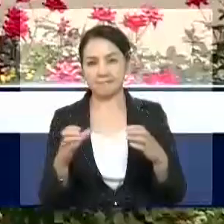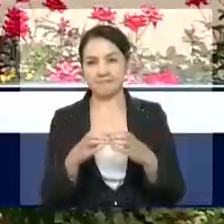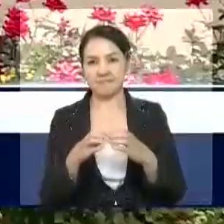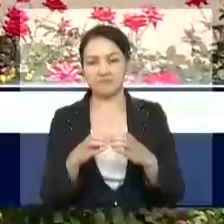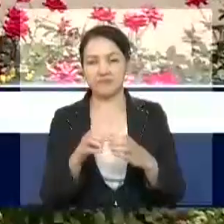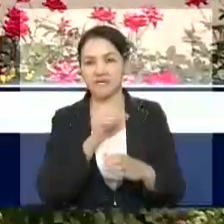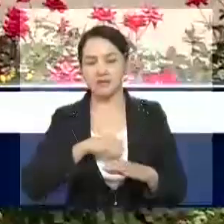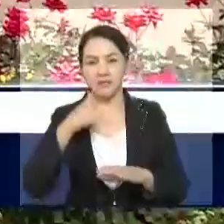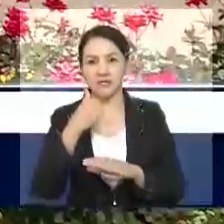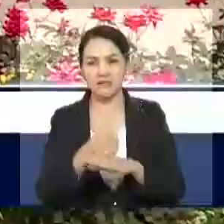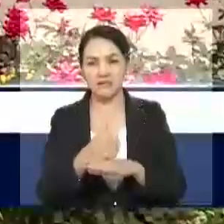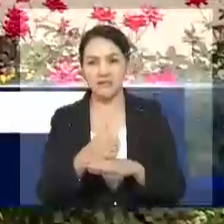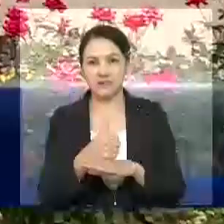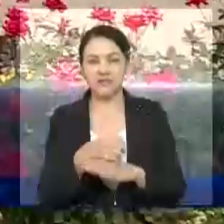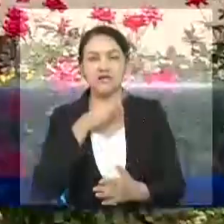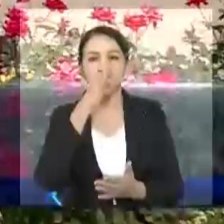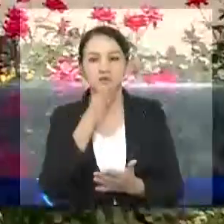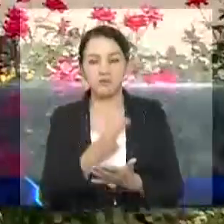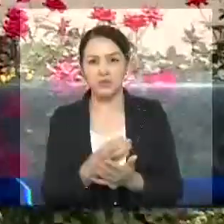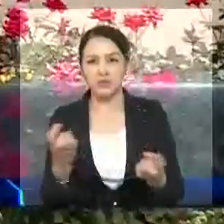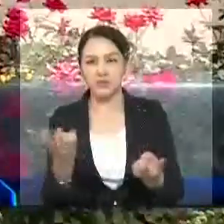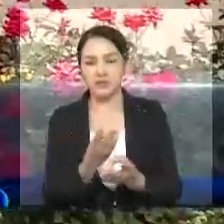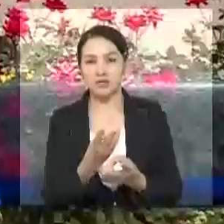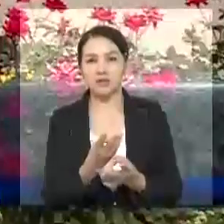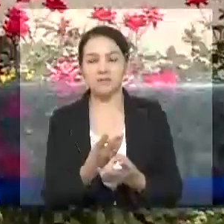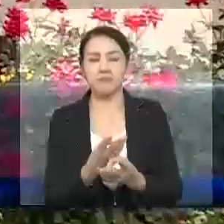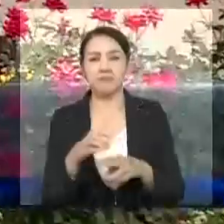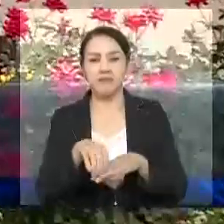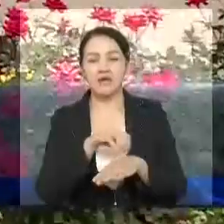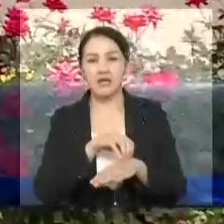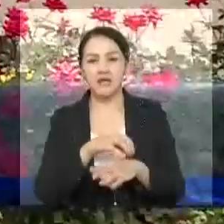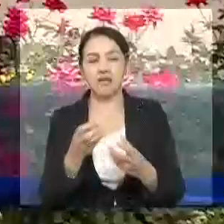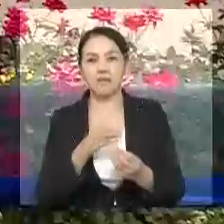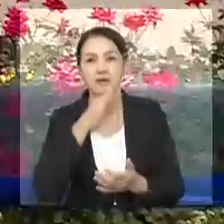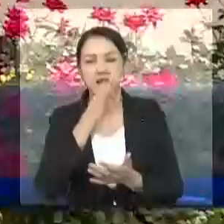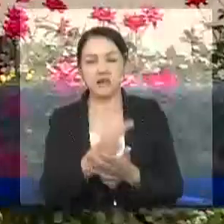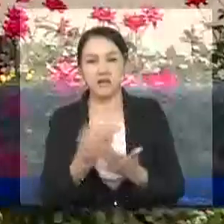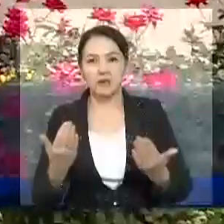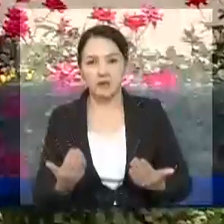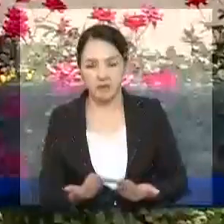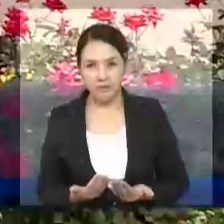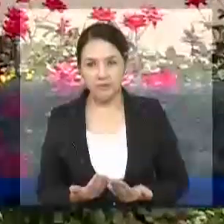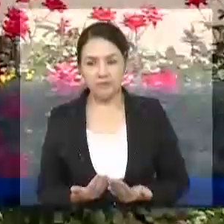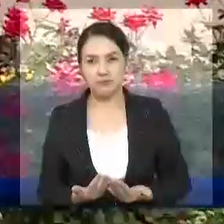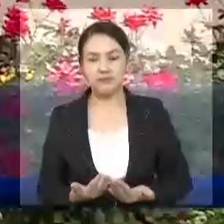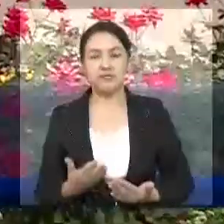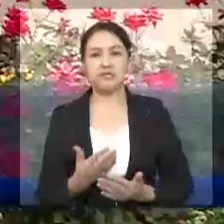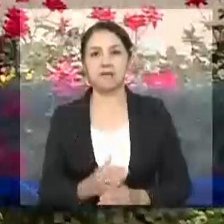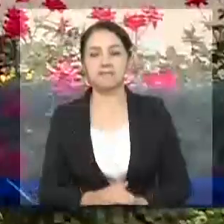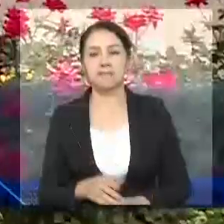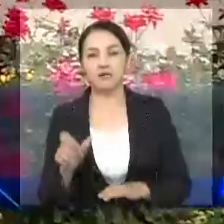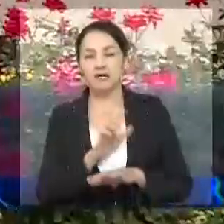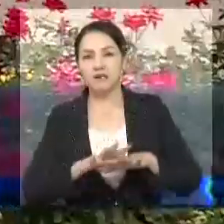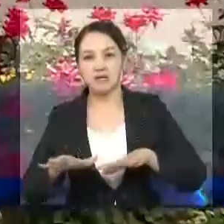жобаның ең басты принципі ол жауапкершілік болу керек. Жауапкершілік әкімдік тарапынан да, жауапкершілік тұрғынның тарапынан да. Тұрғындар